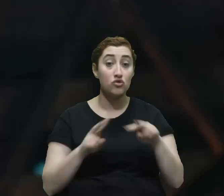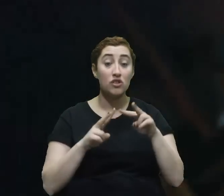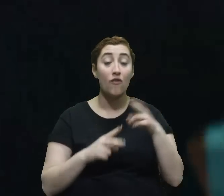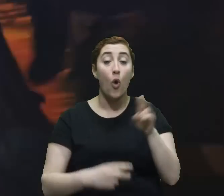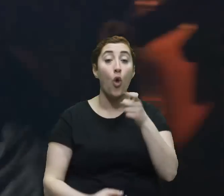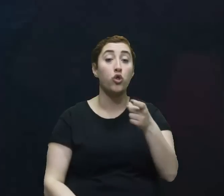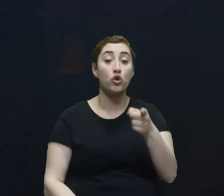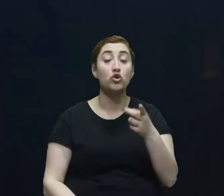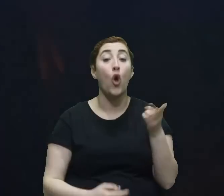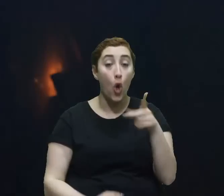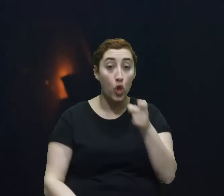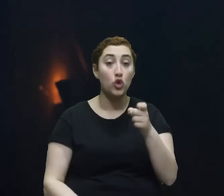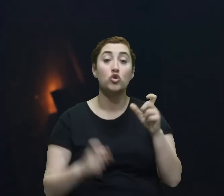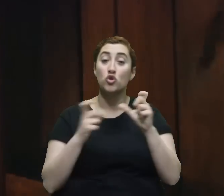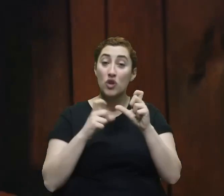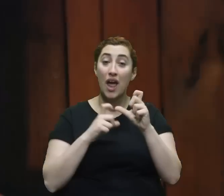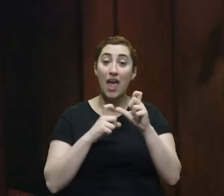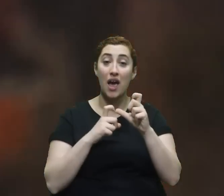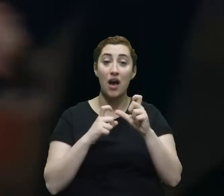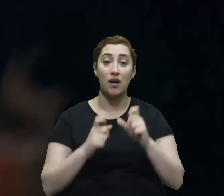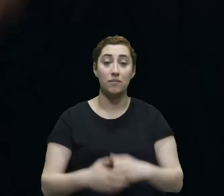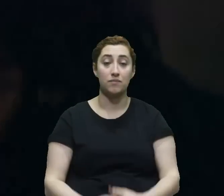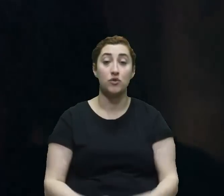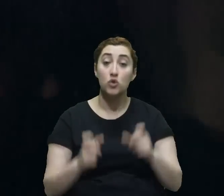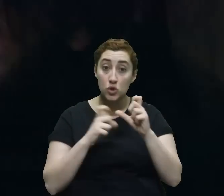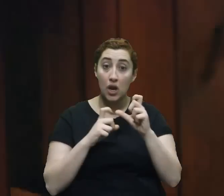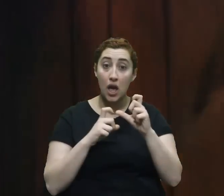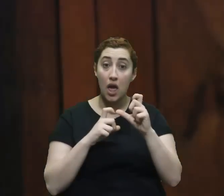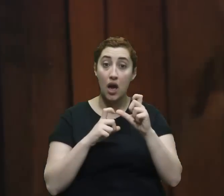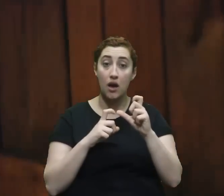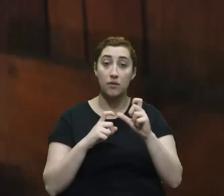Mustafa gebert! Akbar Süreyya'yı bırakıp bir kapıdan içeri girdi. Süreyya!